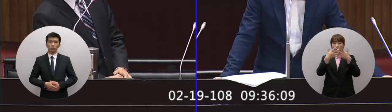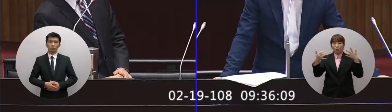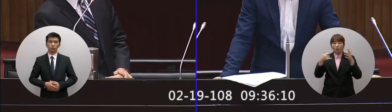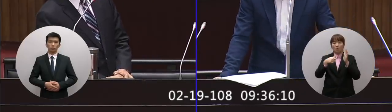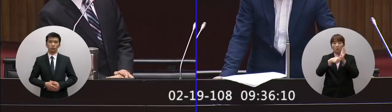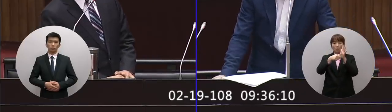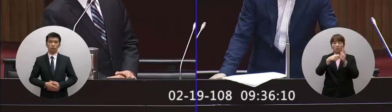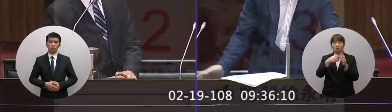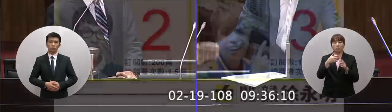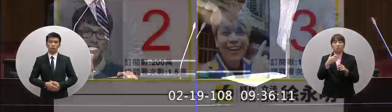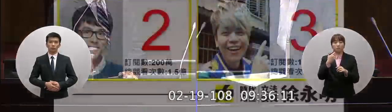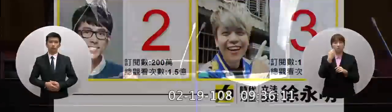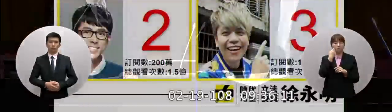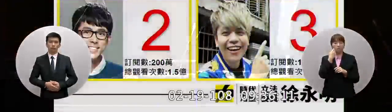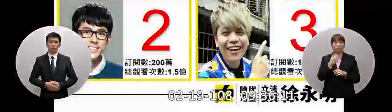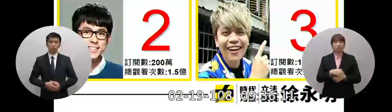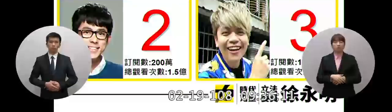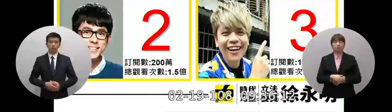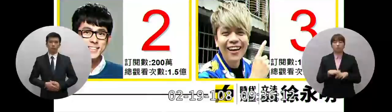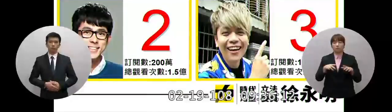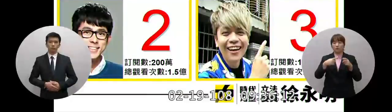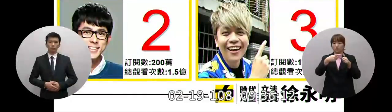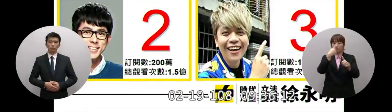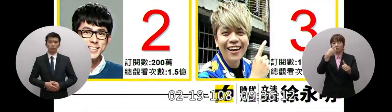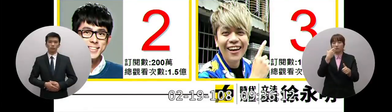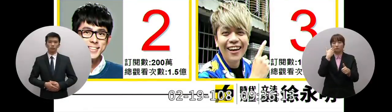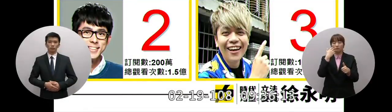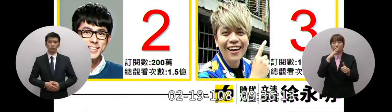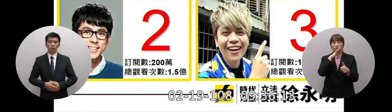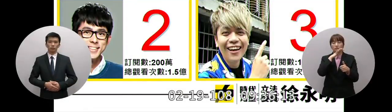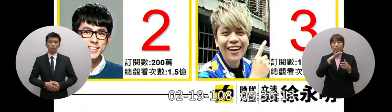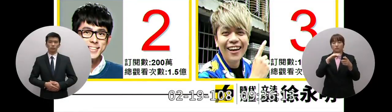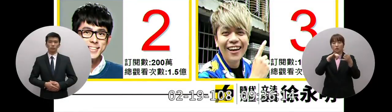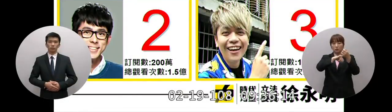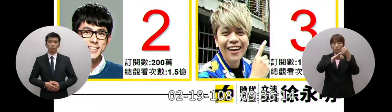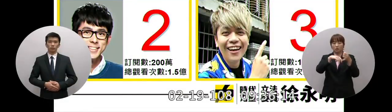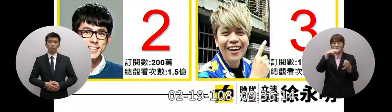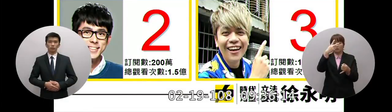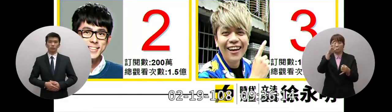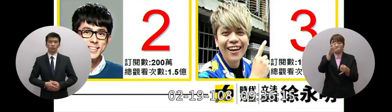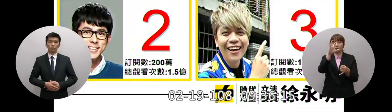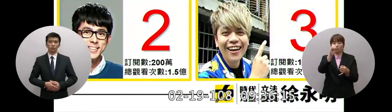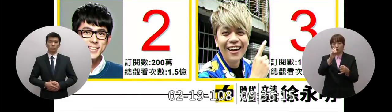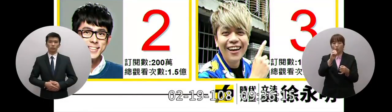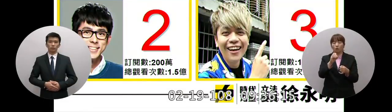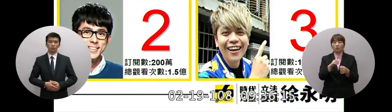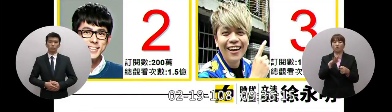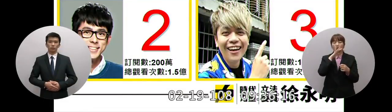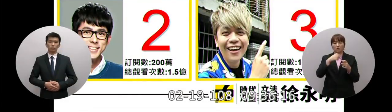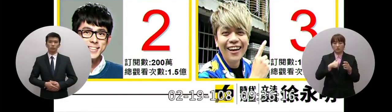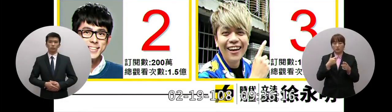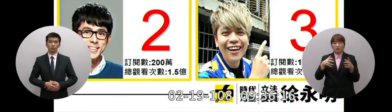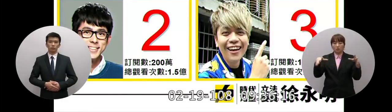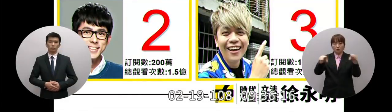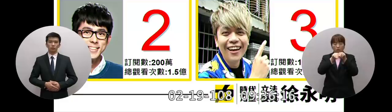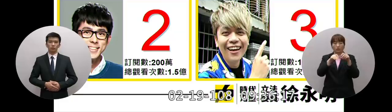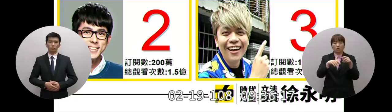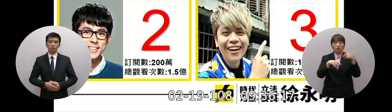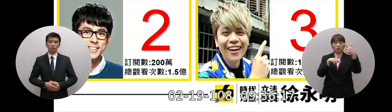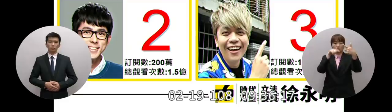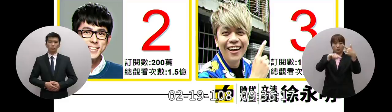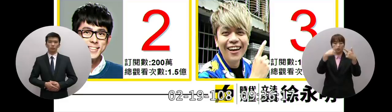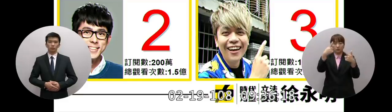红啊最红的，我们的第一名哈，订阅数280万哈，总观看数6.1亿